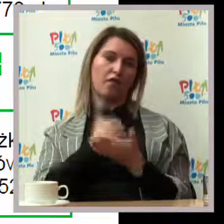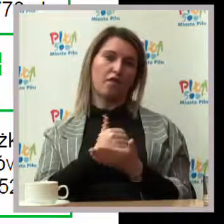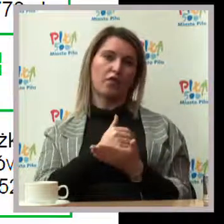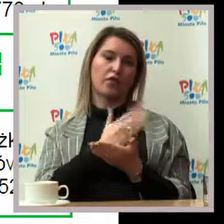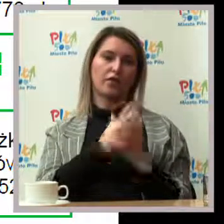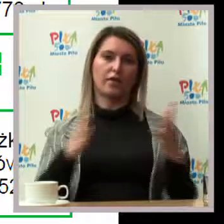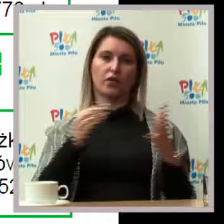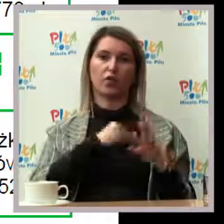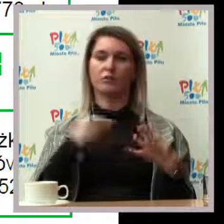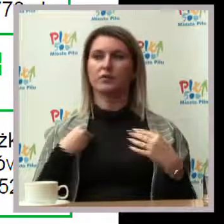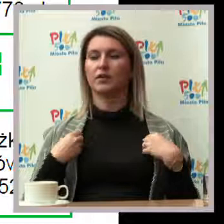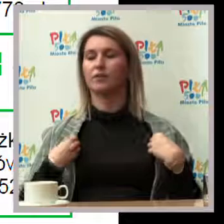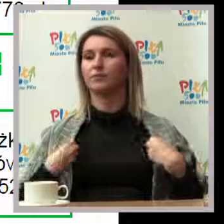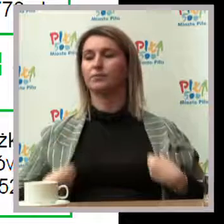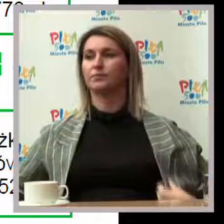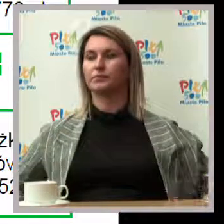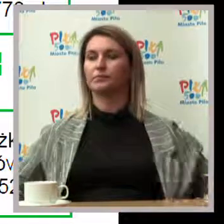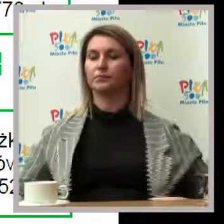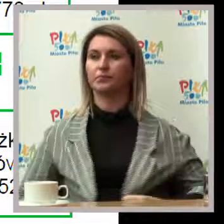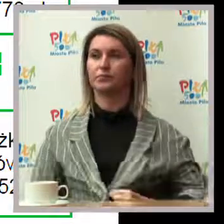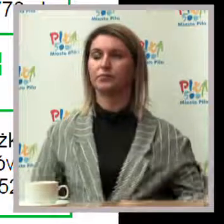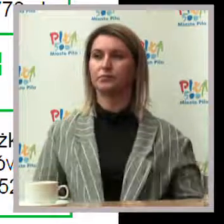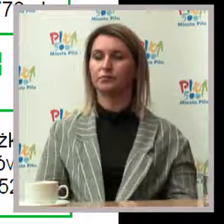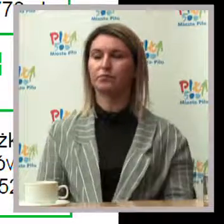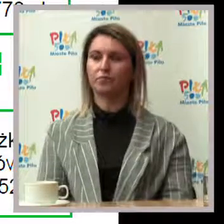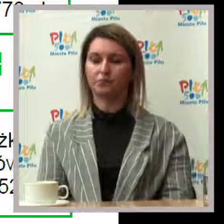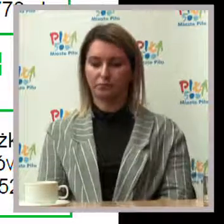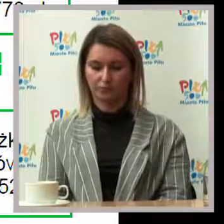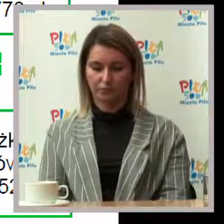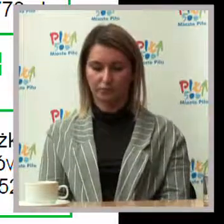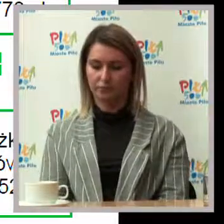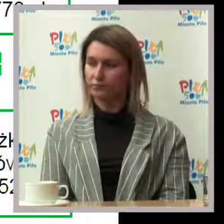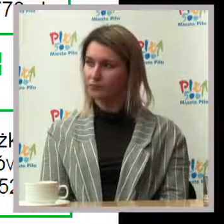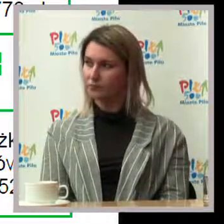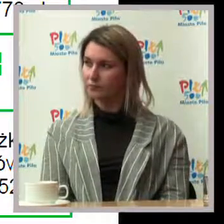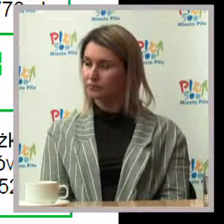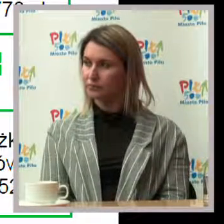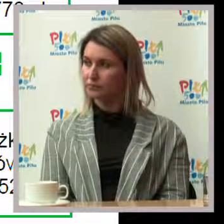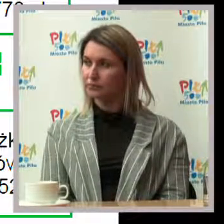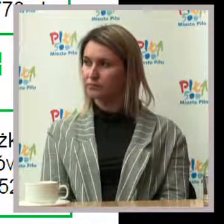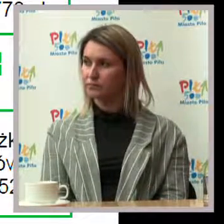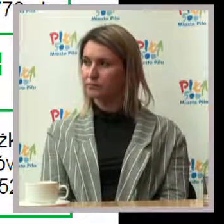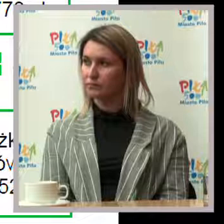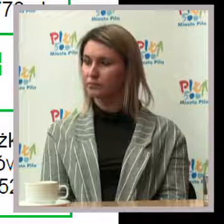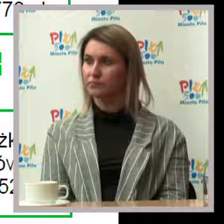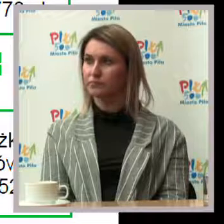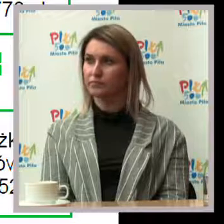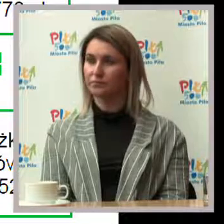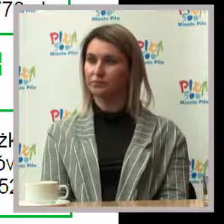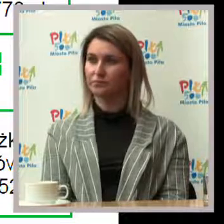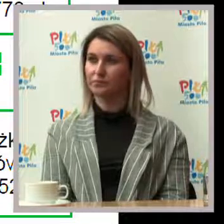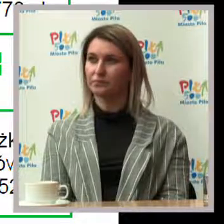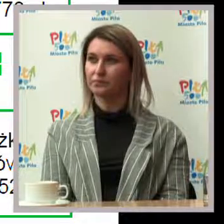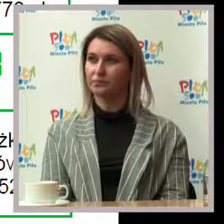zadania, które myślę, że z pierwszym kwartałem będą mogły już być wprowadzone do planu finansowego. Oczywiście nie w